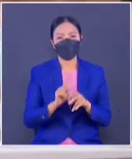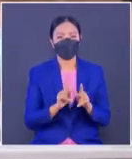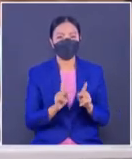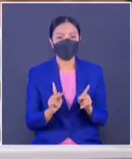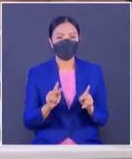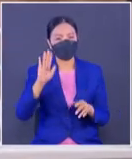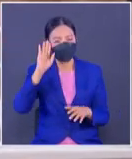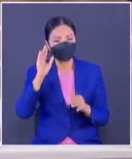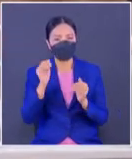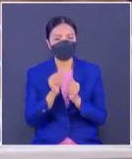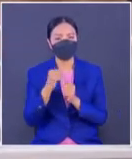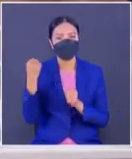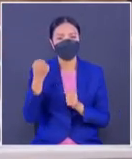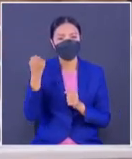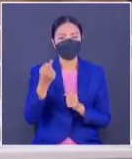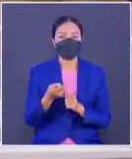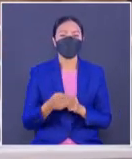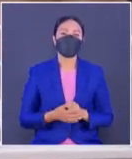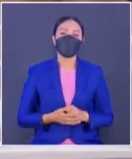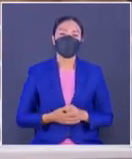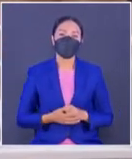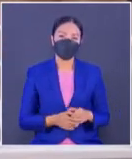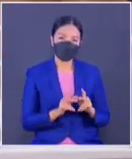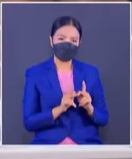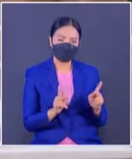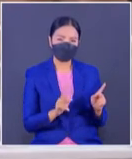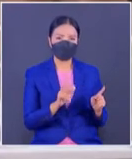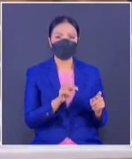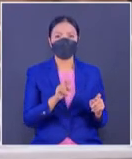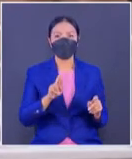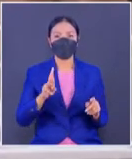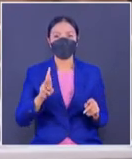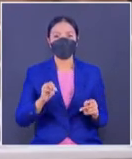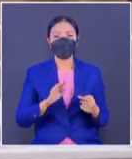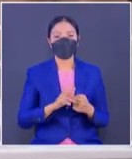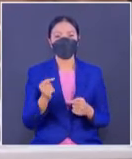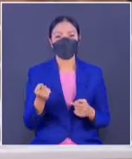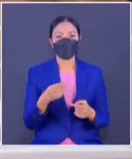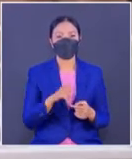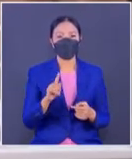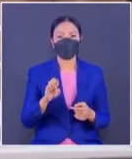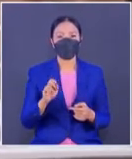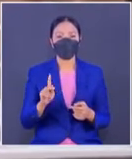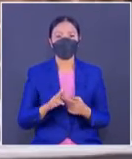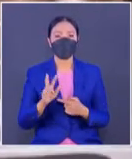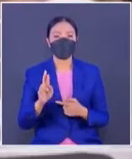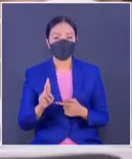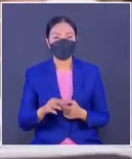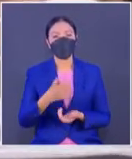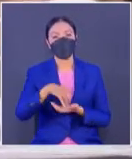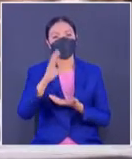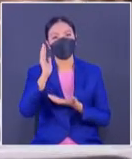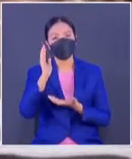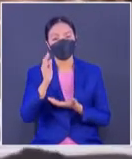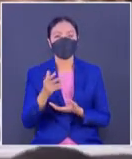การตำรวจของสภาผู้แทนนะครับพร้อมด้วยคณะกรรมการก็แถลงถึงความคืบหน้าคดีนายบอสนายวรยุทธ์อยู่วิทยาครับ